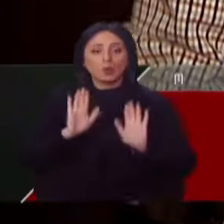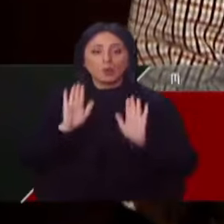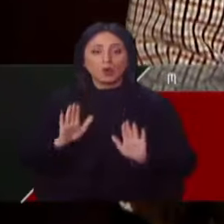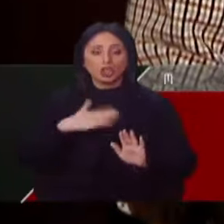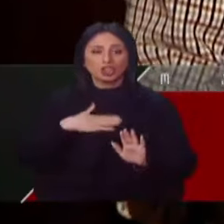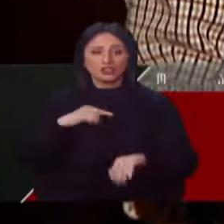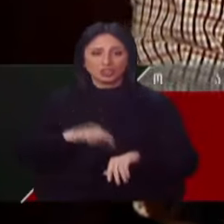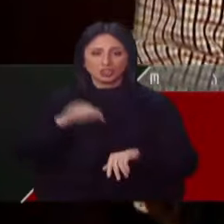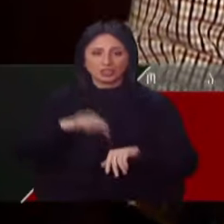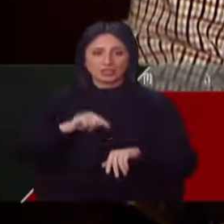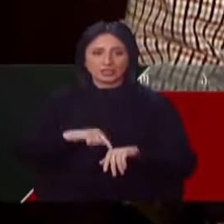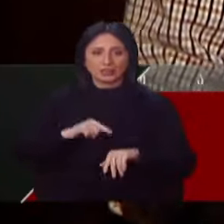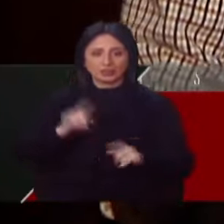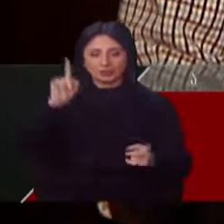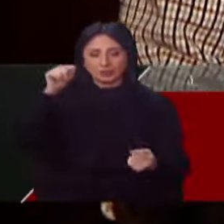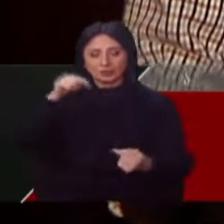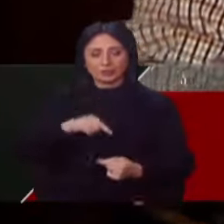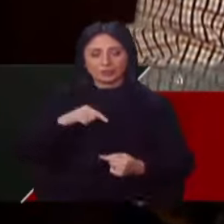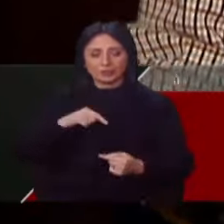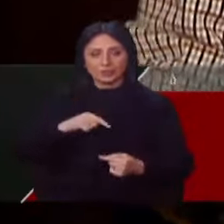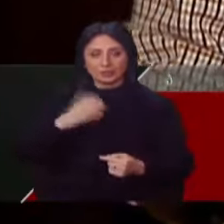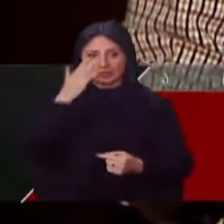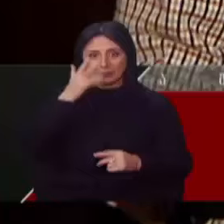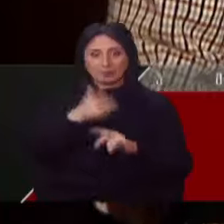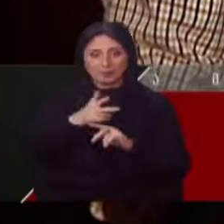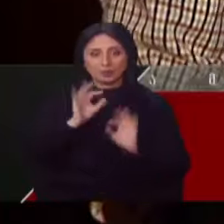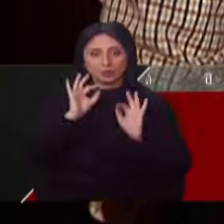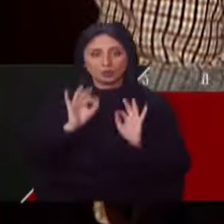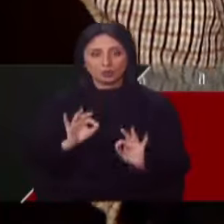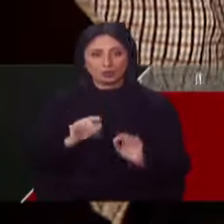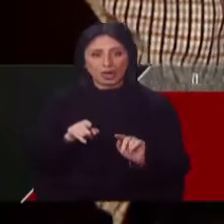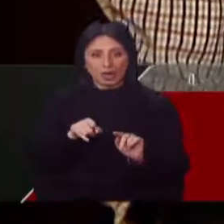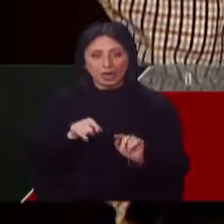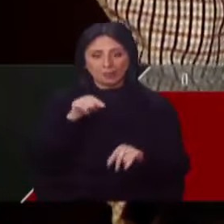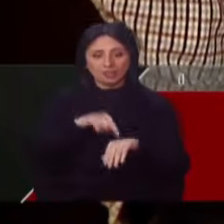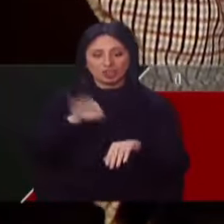mholot ceni șegrdzneba. Și să vă misat, filmit sore.